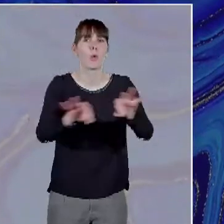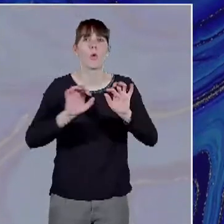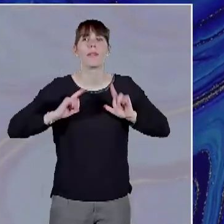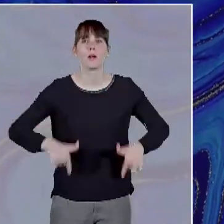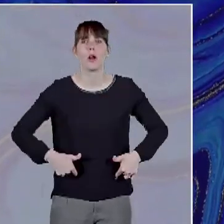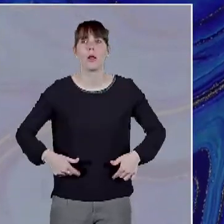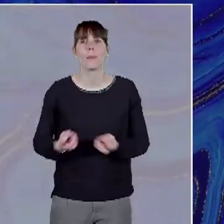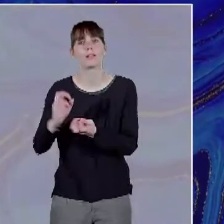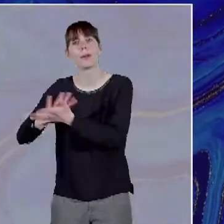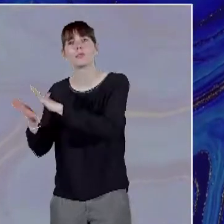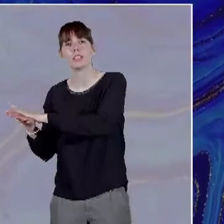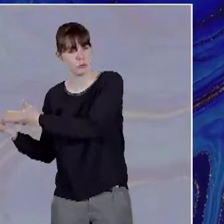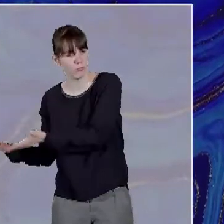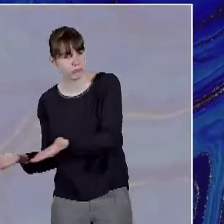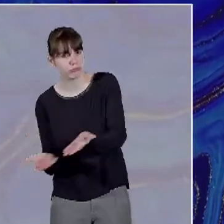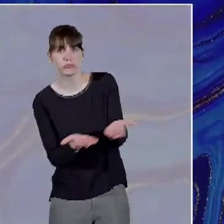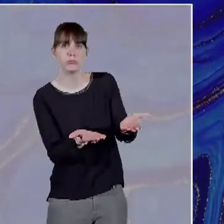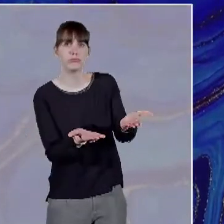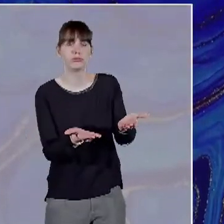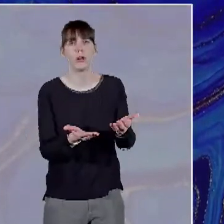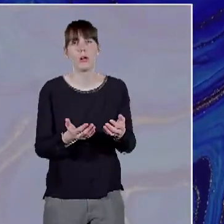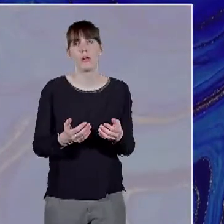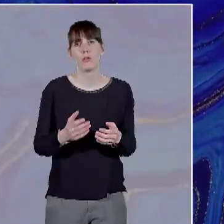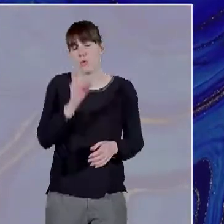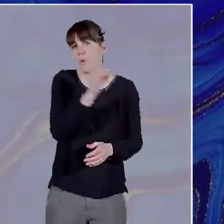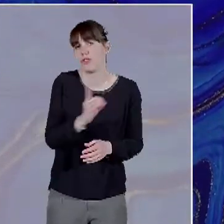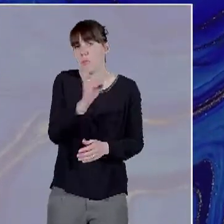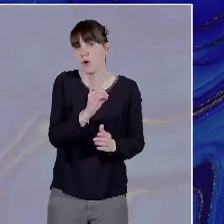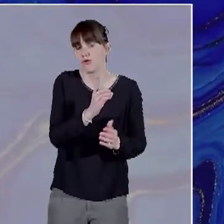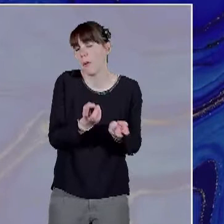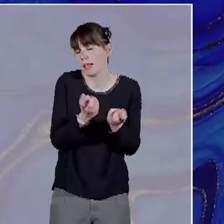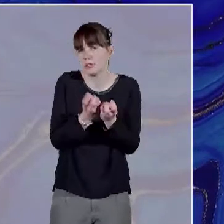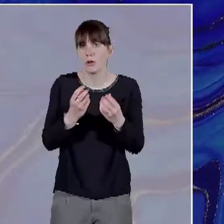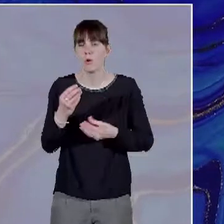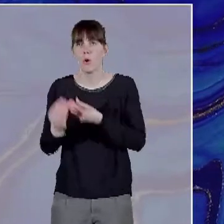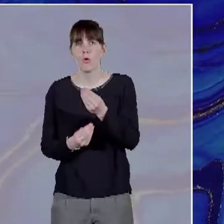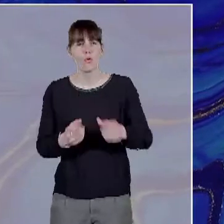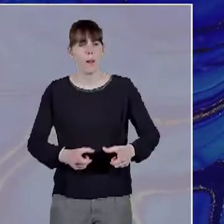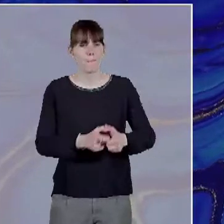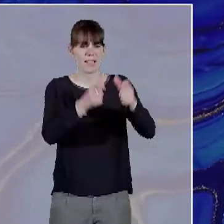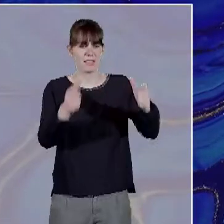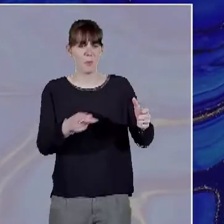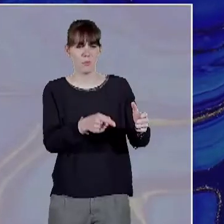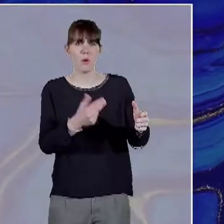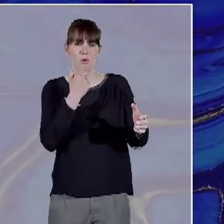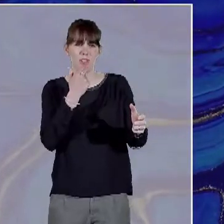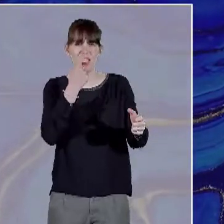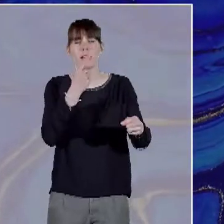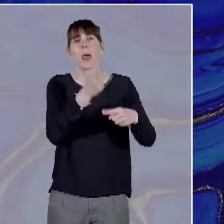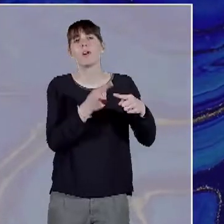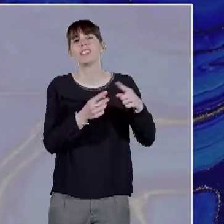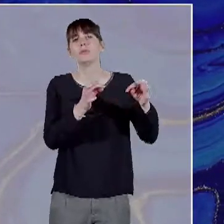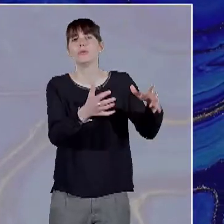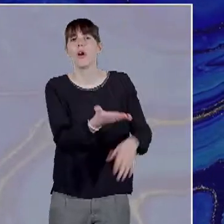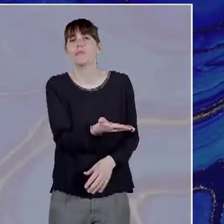Donc plutôt que construire des choses qui sont utilisées, des bâtiments qui sont utilisés seulement la moitié du temps, essayer de les utiliser au mieux, maximiser les usages,